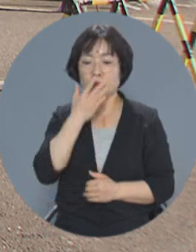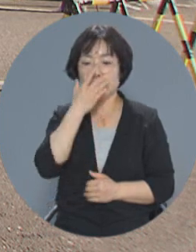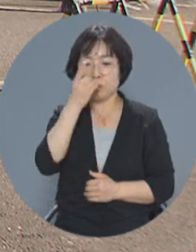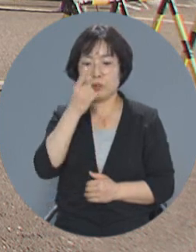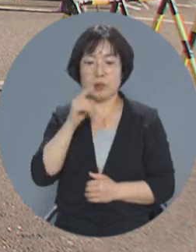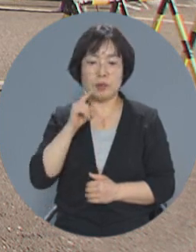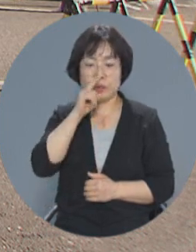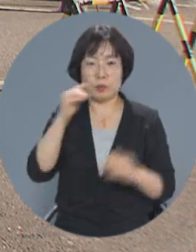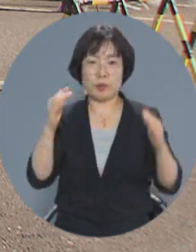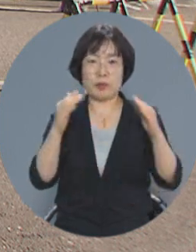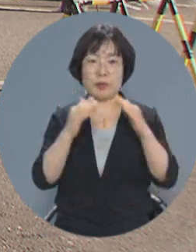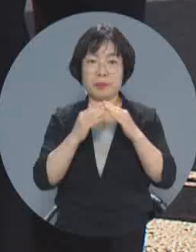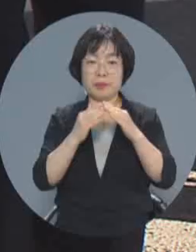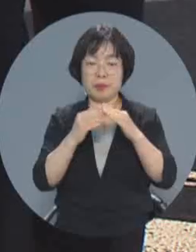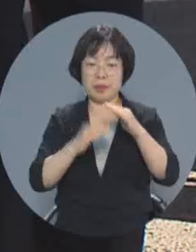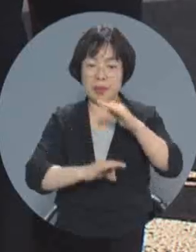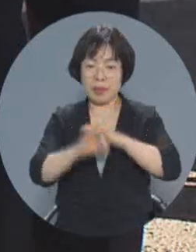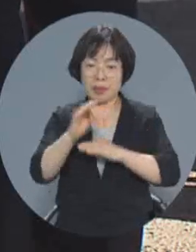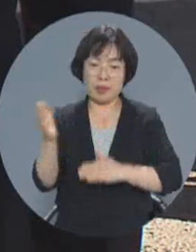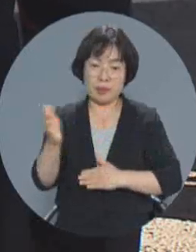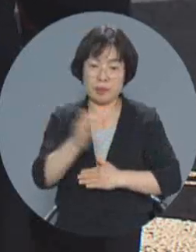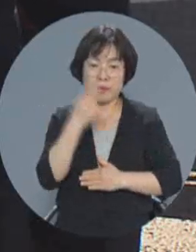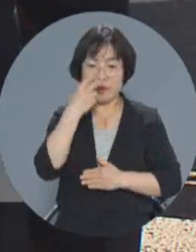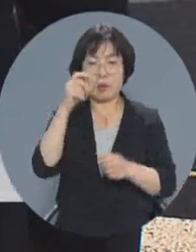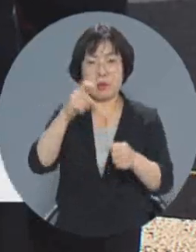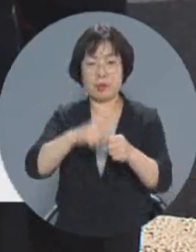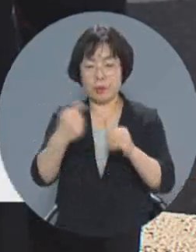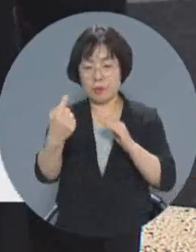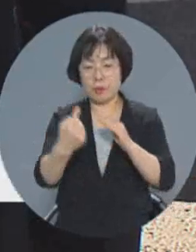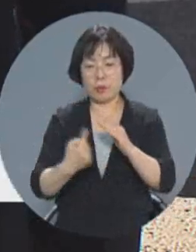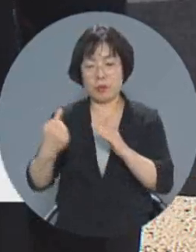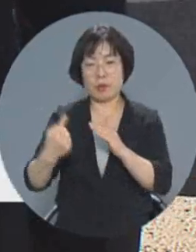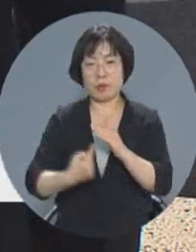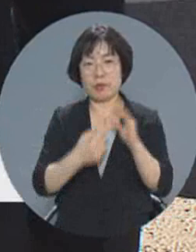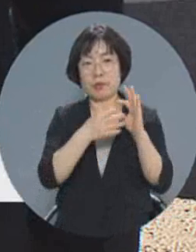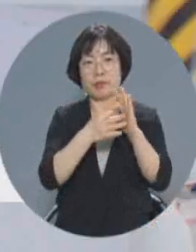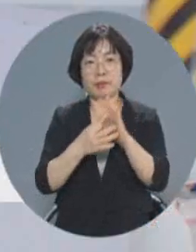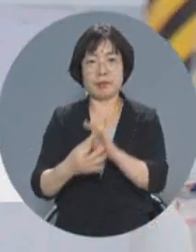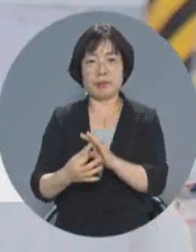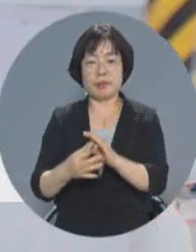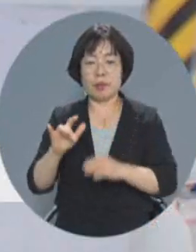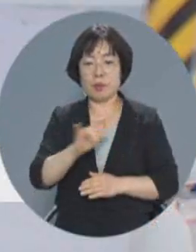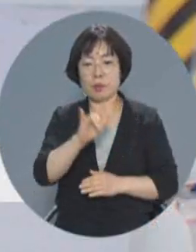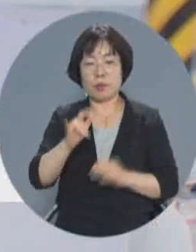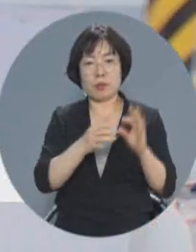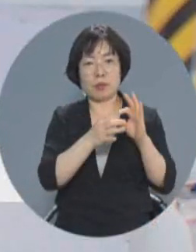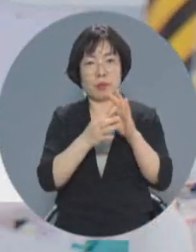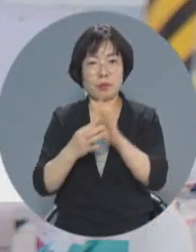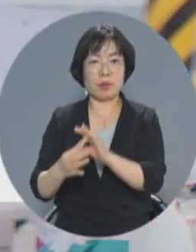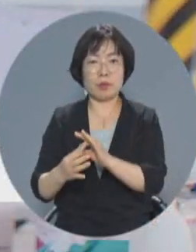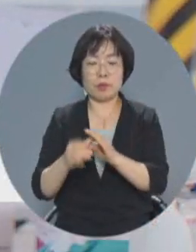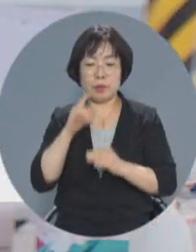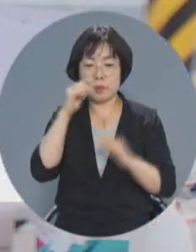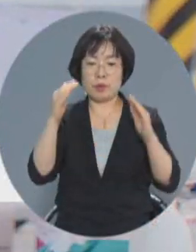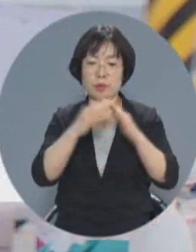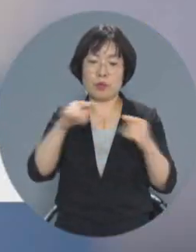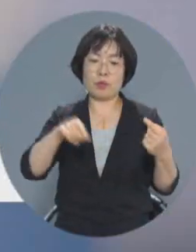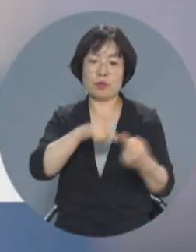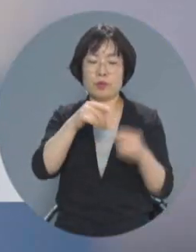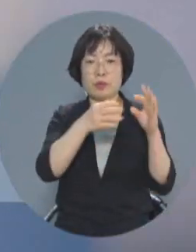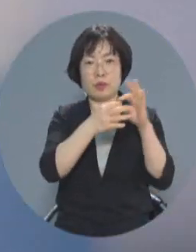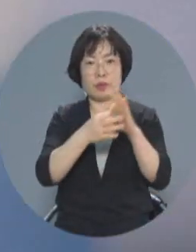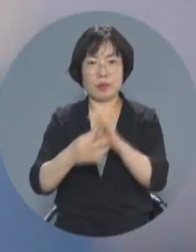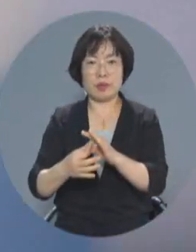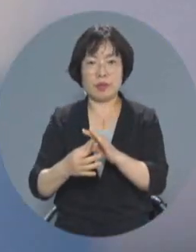순천의 한 선별진료소, 이른 아침부터 검사를 받기 위해 시민들이 찾아옵니다. 코로나19가 지속돼 선별진료소 운영이